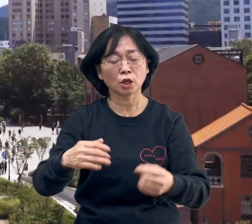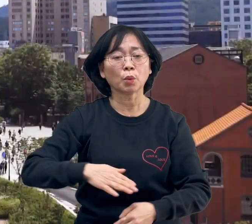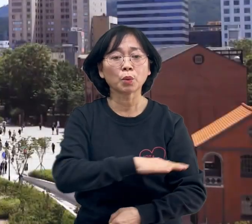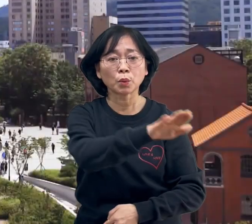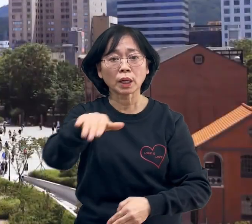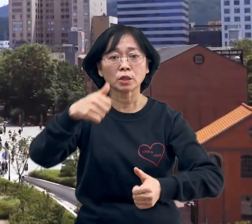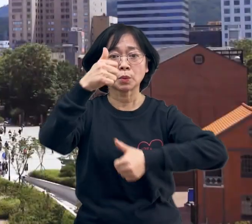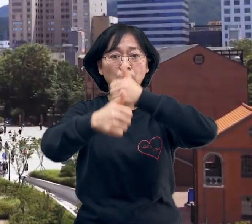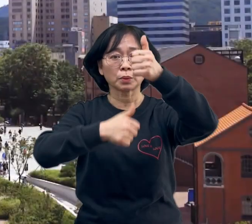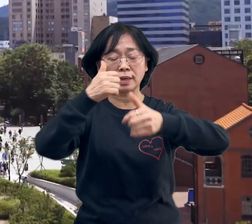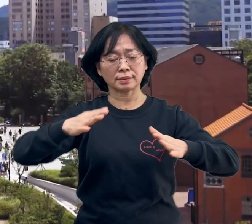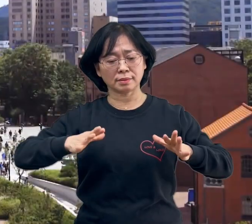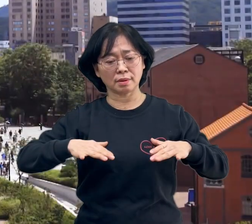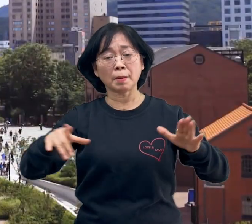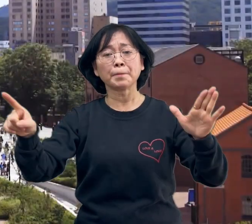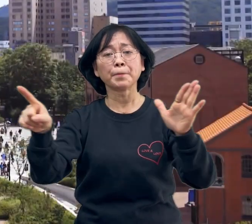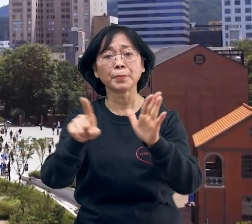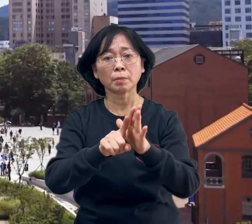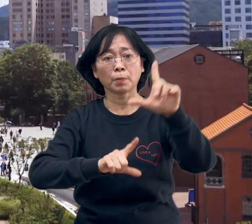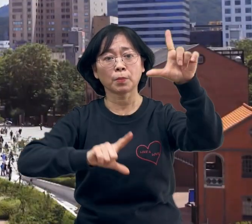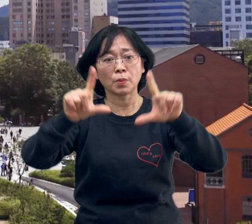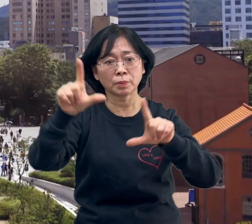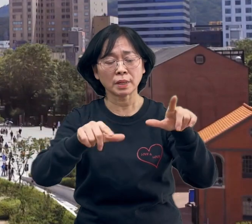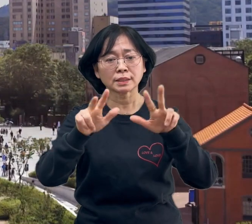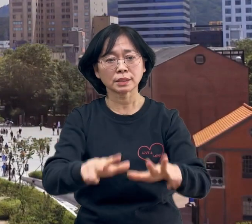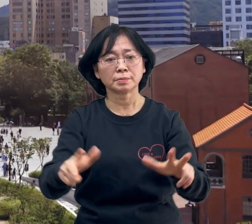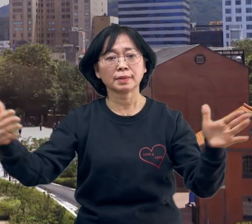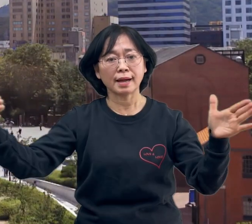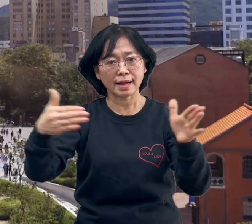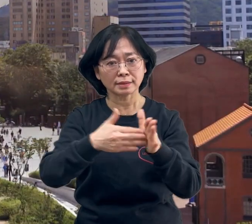이처럼 우리 선조들의 자랑스러운 신앙 유산은